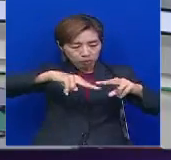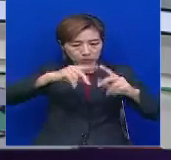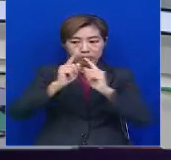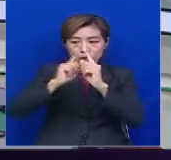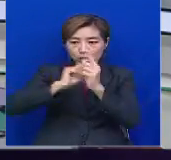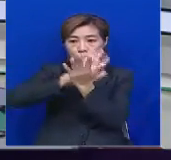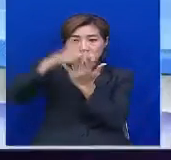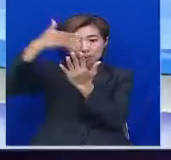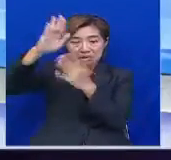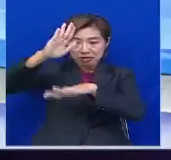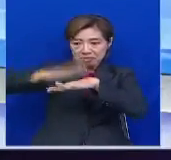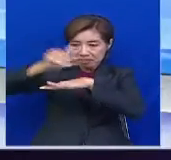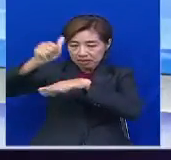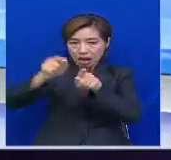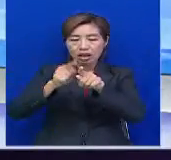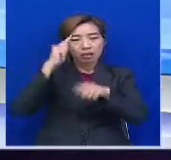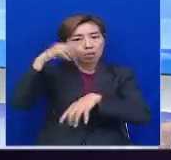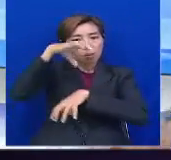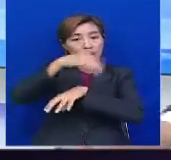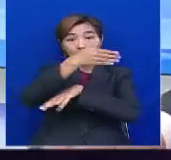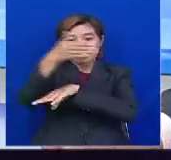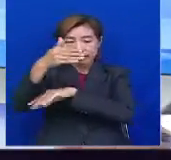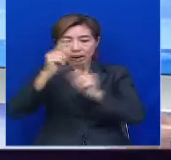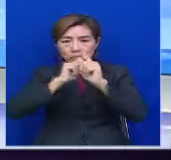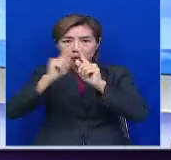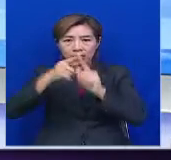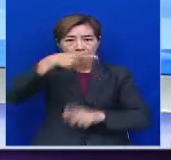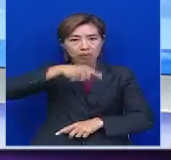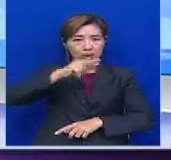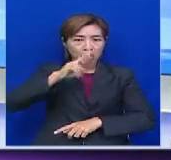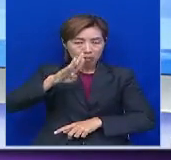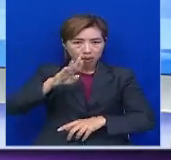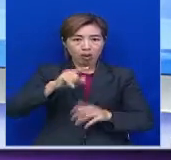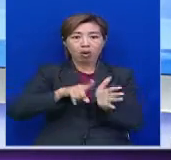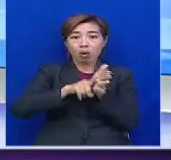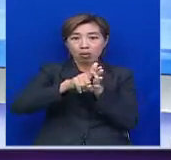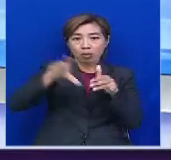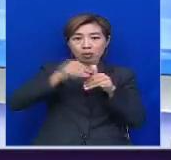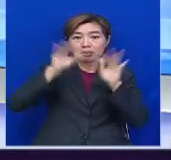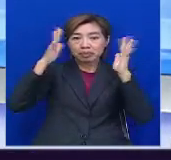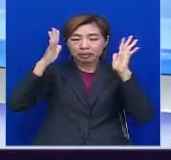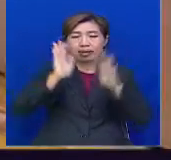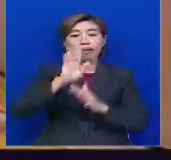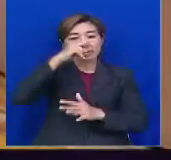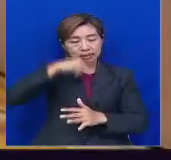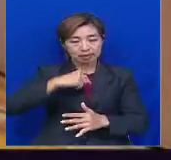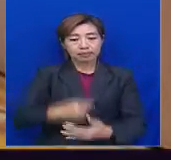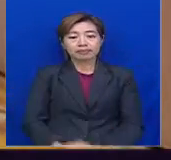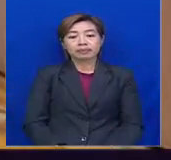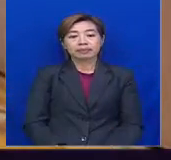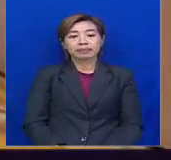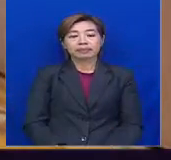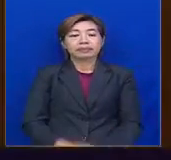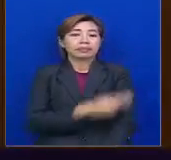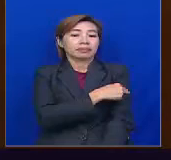างประเทศและผู้แทนองค์การระหว่างประเทศเดินหน้าขับเคลื่อนพระราชบัญญัติโรคไม่ติดต่อฉบับแรกของประเทศไทยค่ะนาย